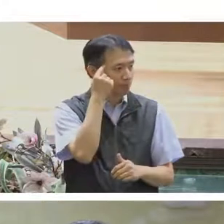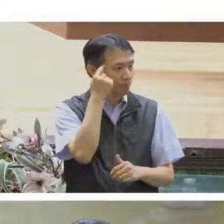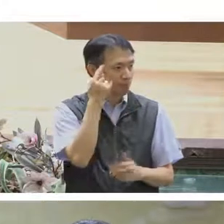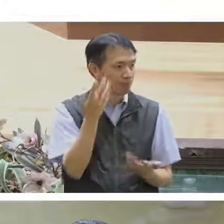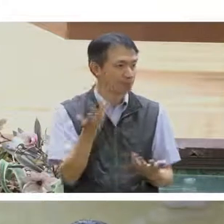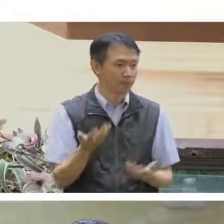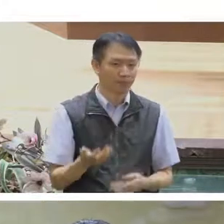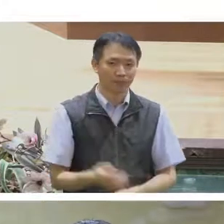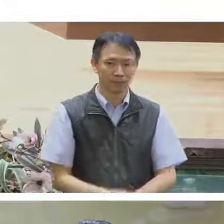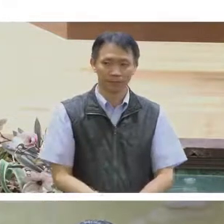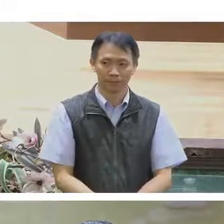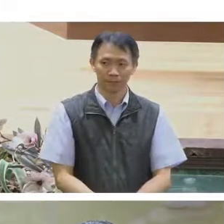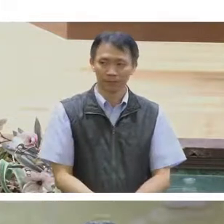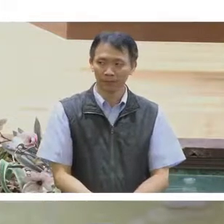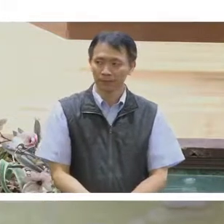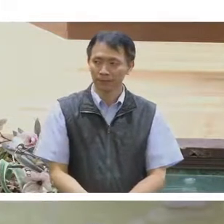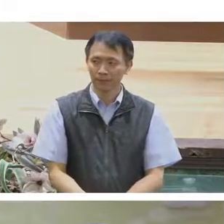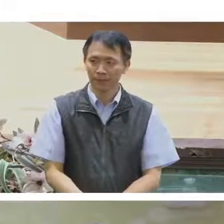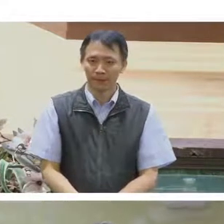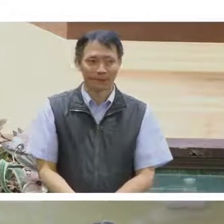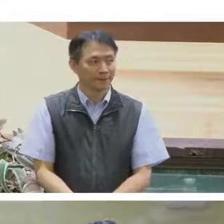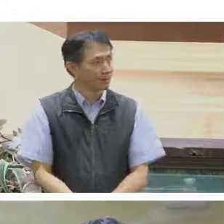法？